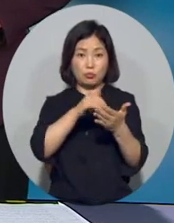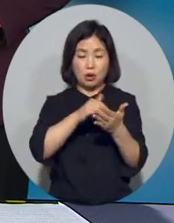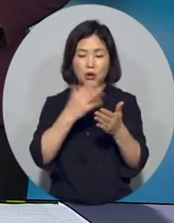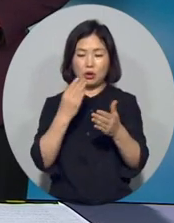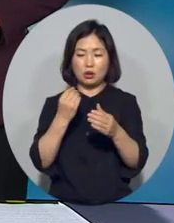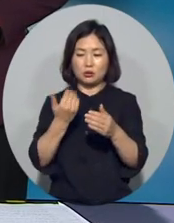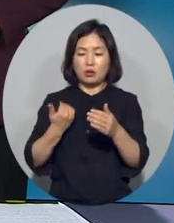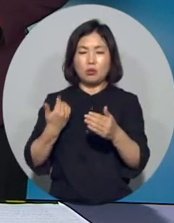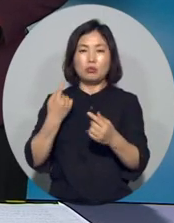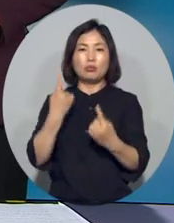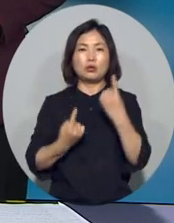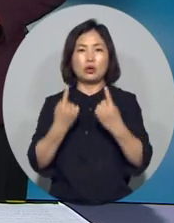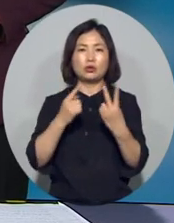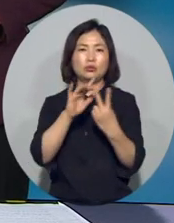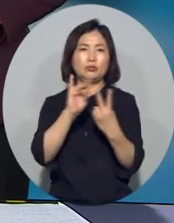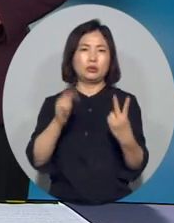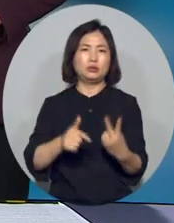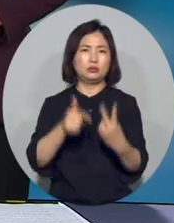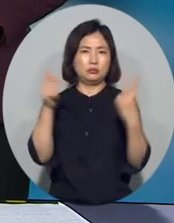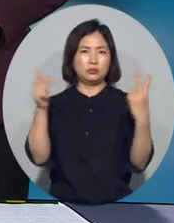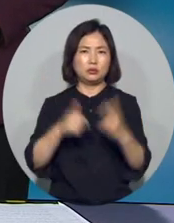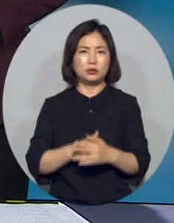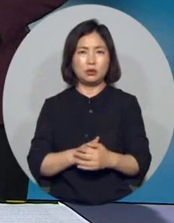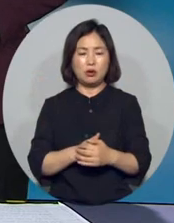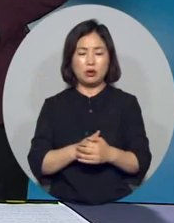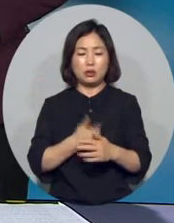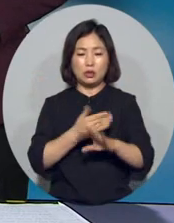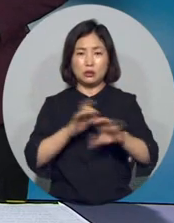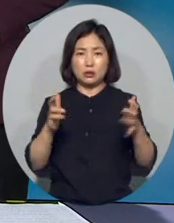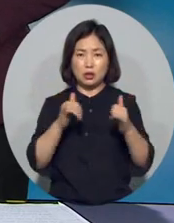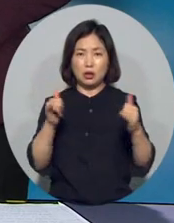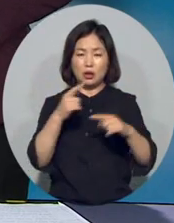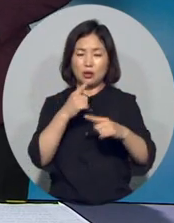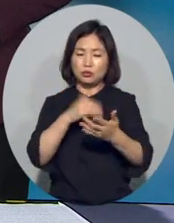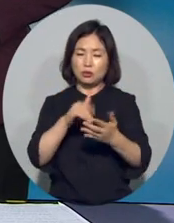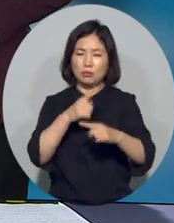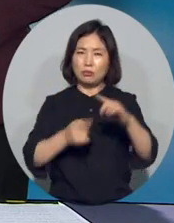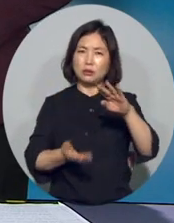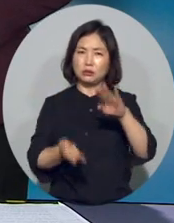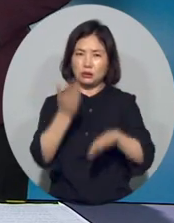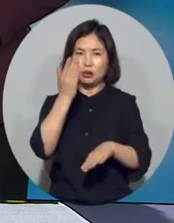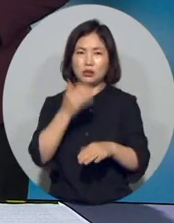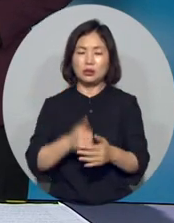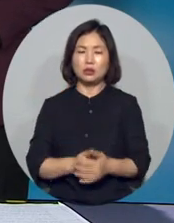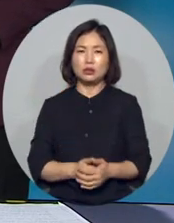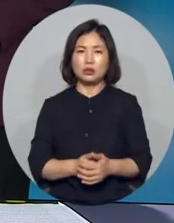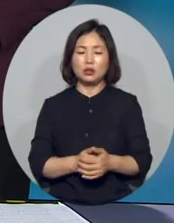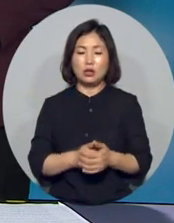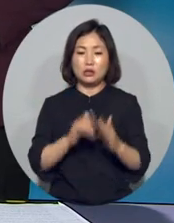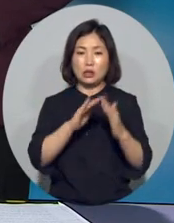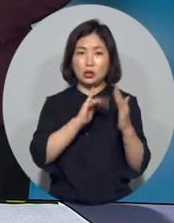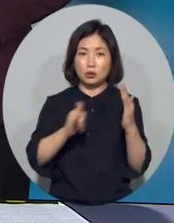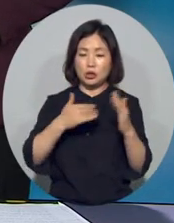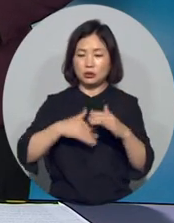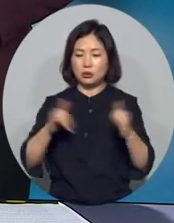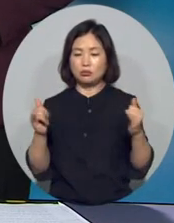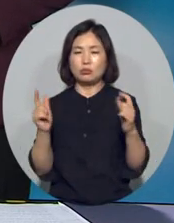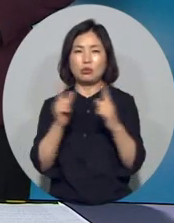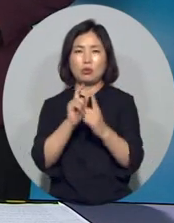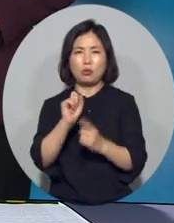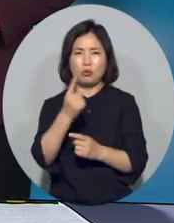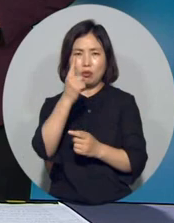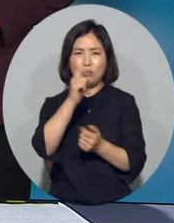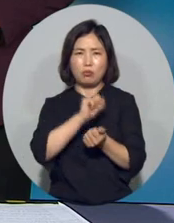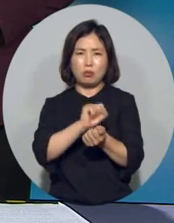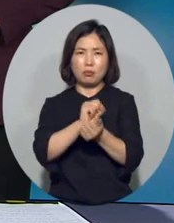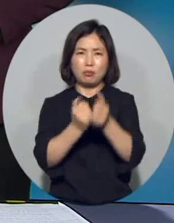추석 이전보다 두배 이상 늘었습니다. 역시 외국인이 절반가량을 차지하고 있는데요. 가족이나 지인 모임을 통한